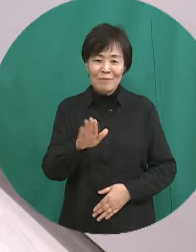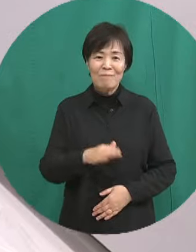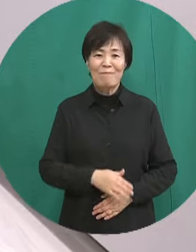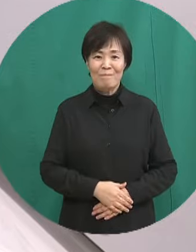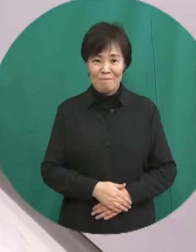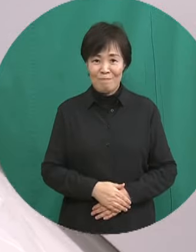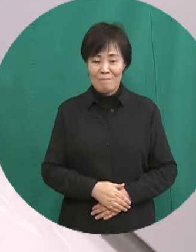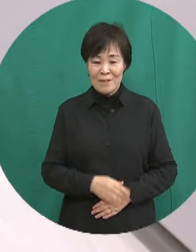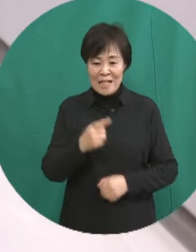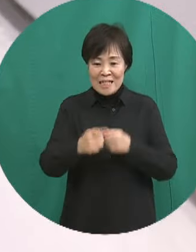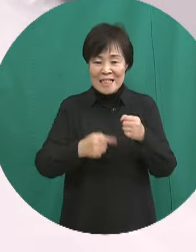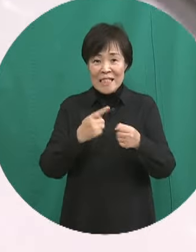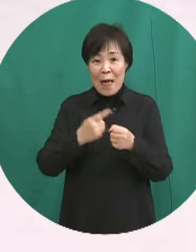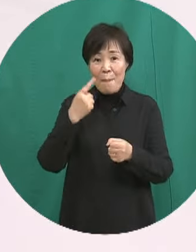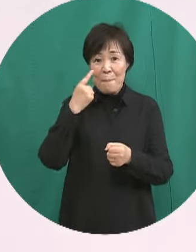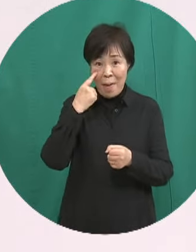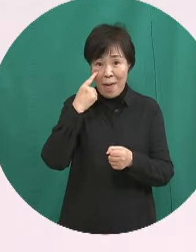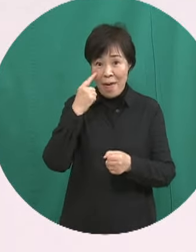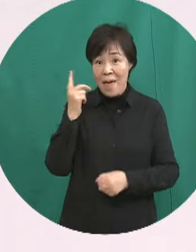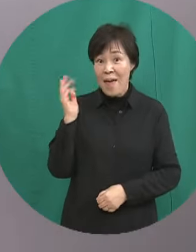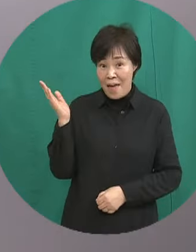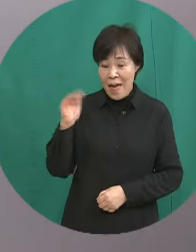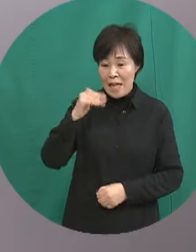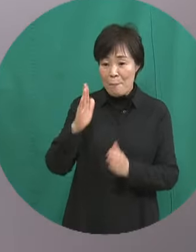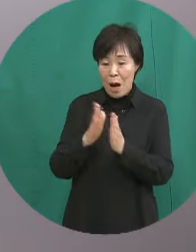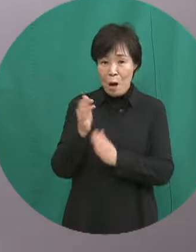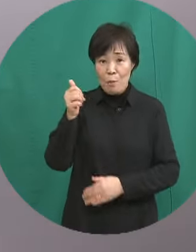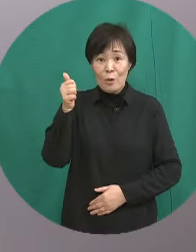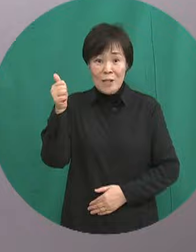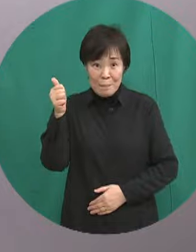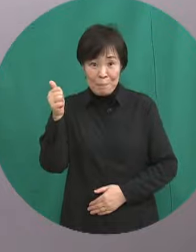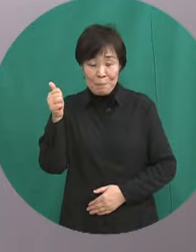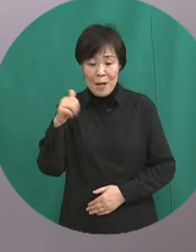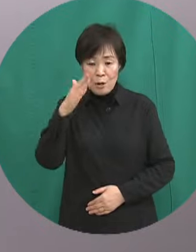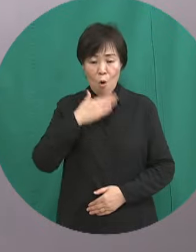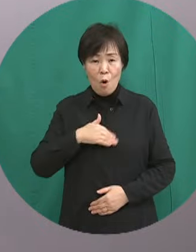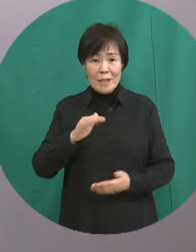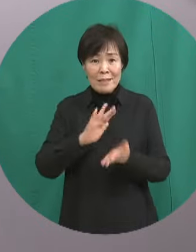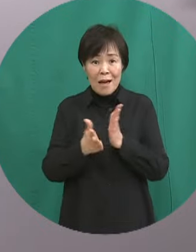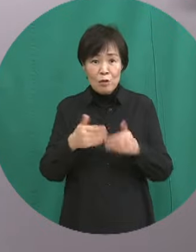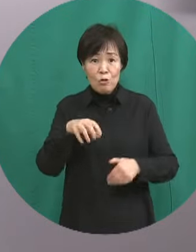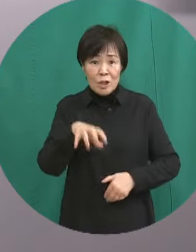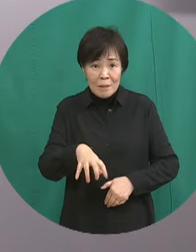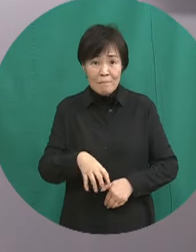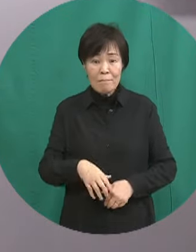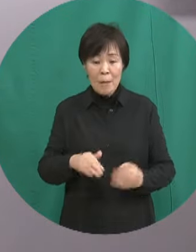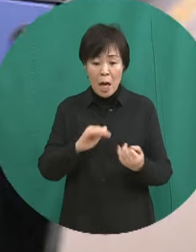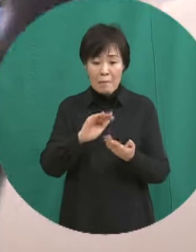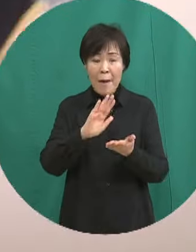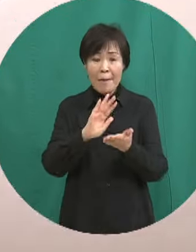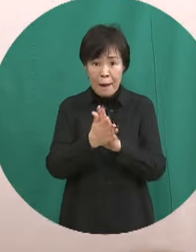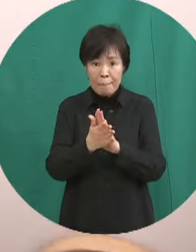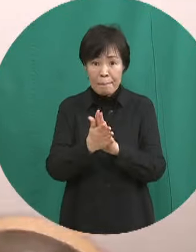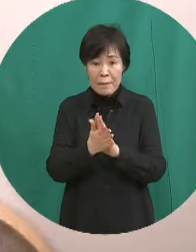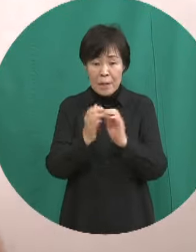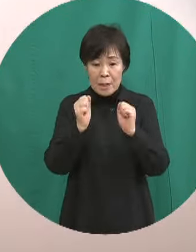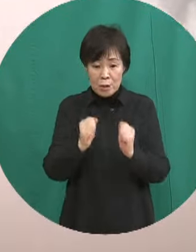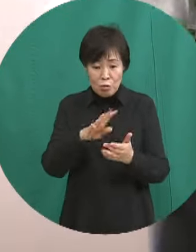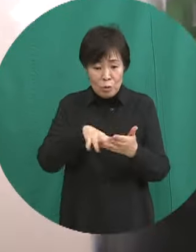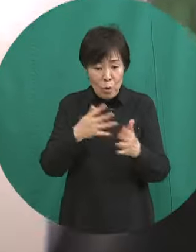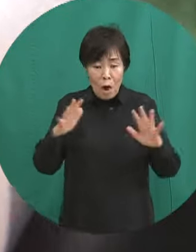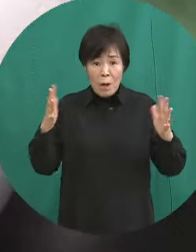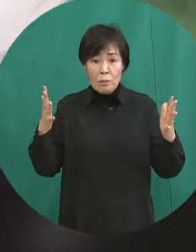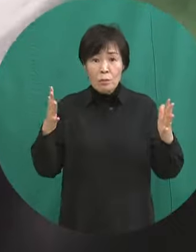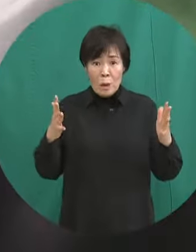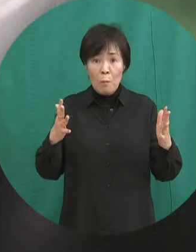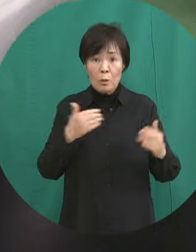います。 入社1年目現場研修中の山本さんは高知県出身です。 じゃあ愛媛県に住民票がなくても、はい、